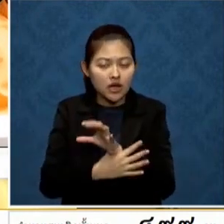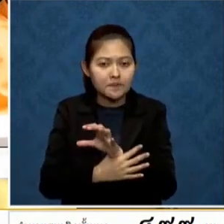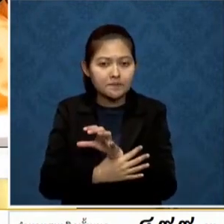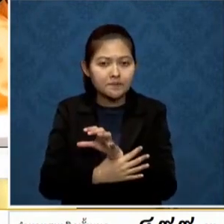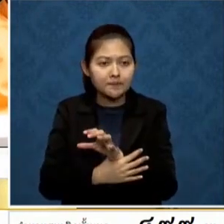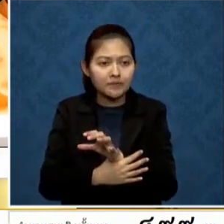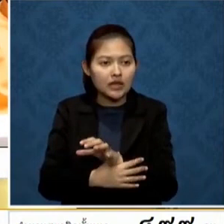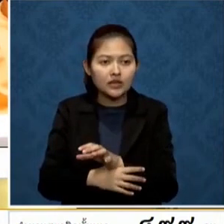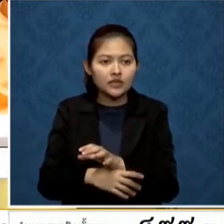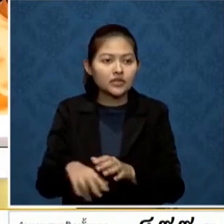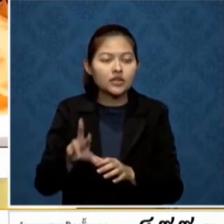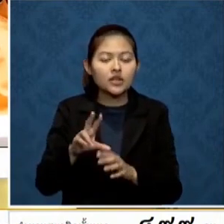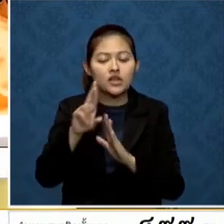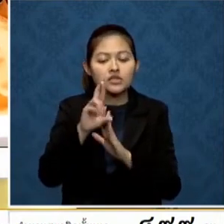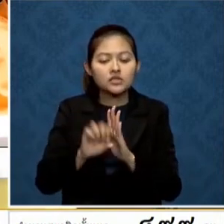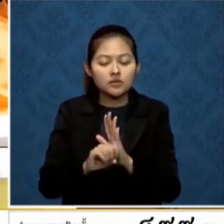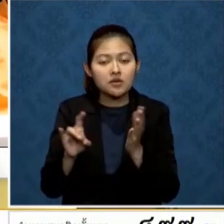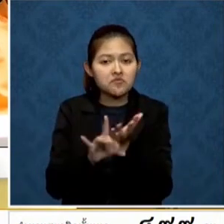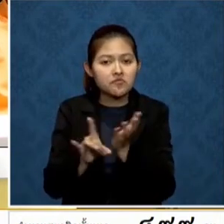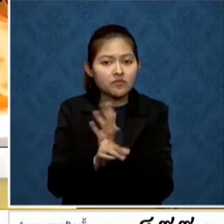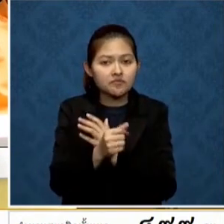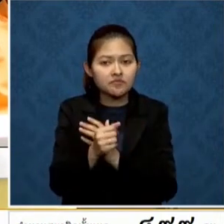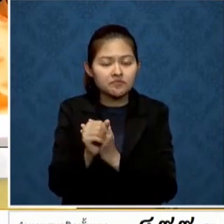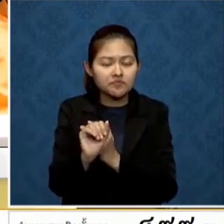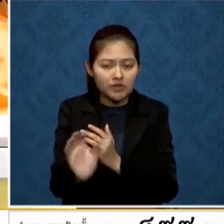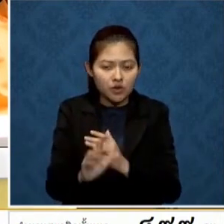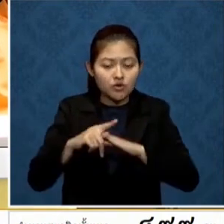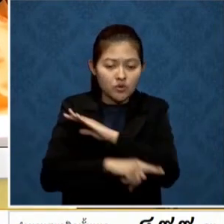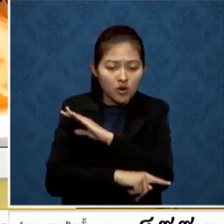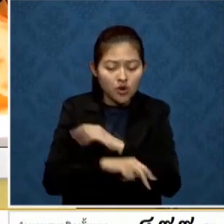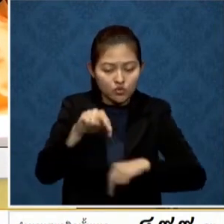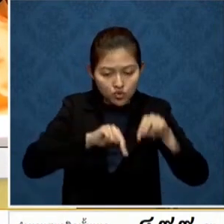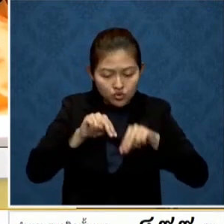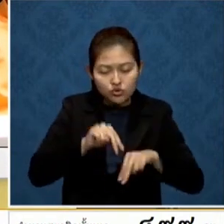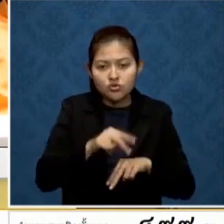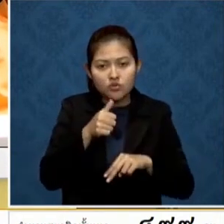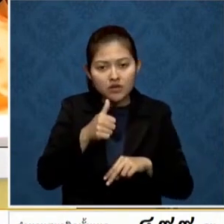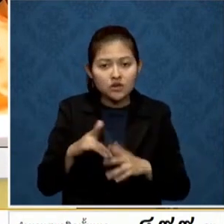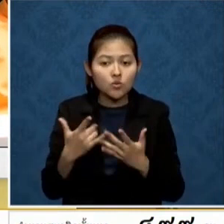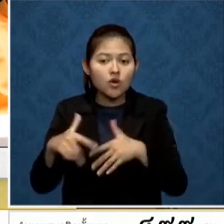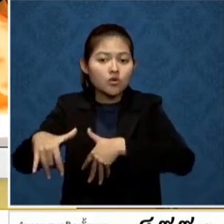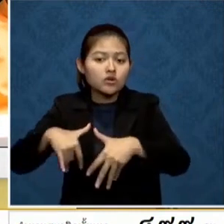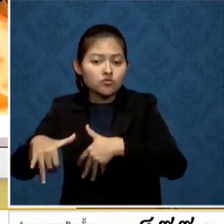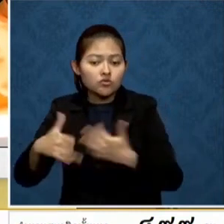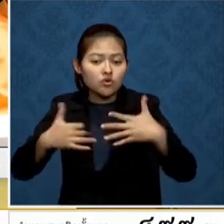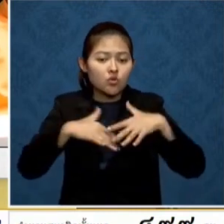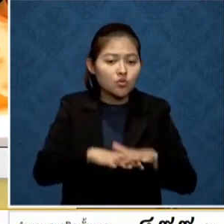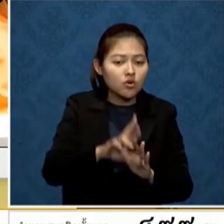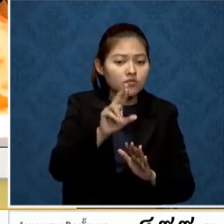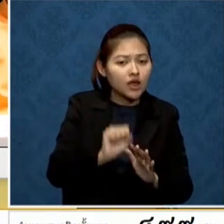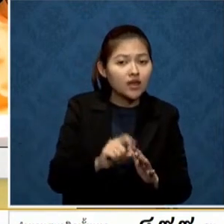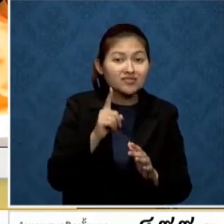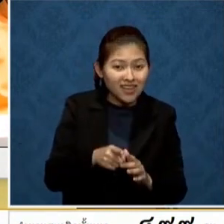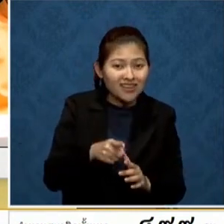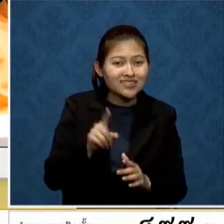ที่ไม่ให้สภามีประสิทธิภาพที่ไม่ให้สภามีความโปร่งใสและไม่ให้ประชาชนมีส่วนร่วมกับสภาของเราจริง